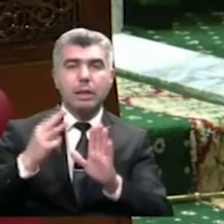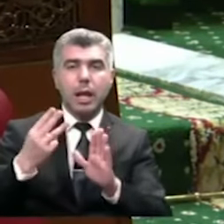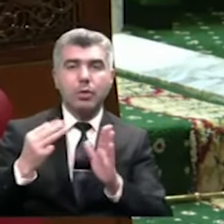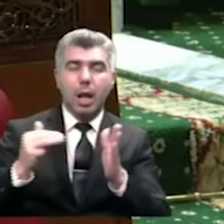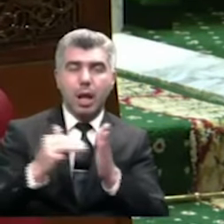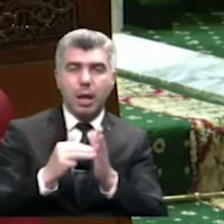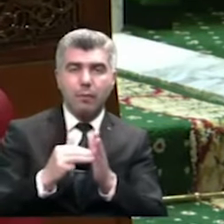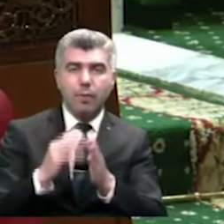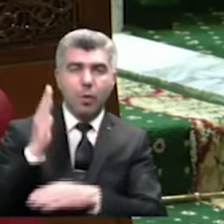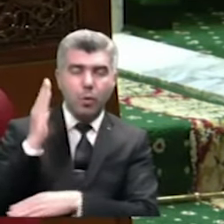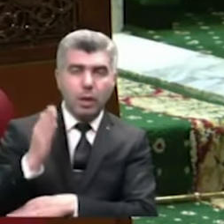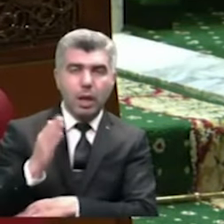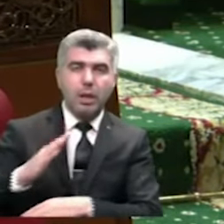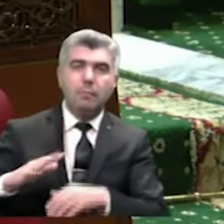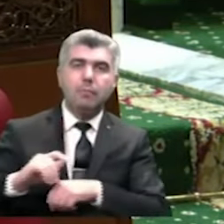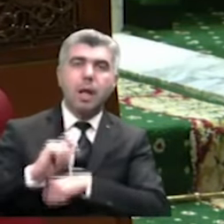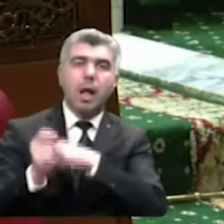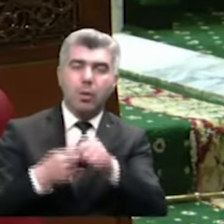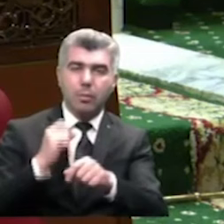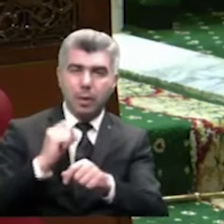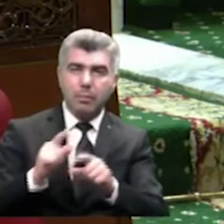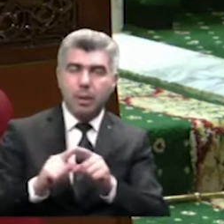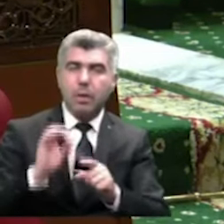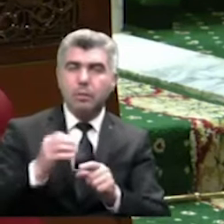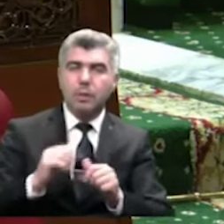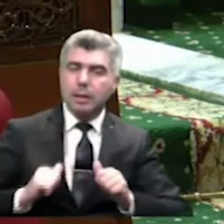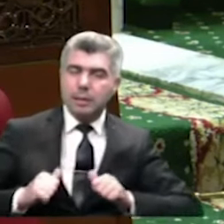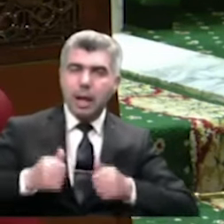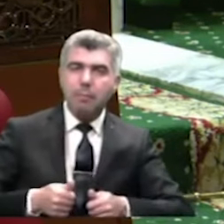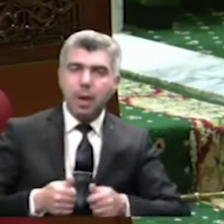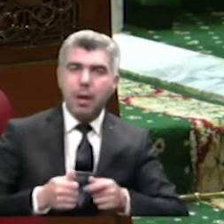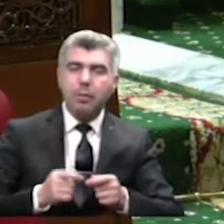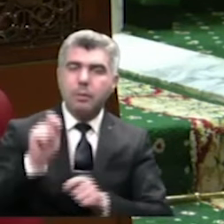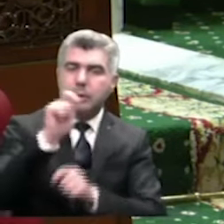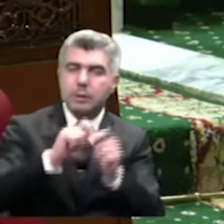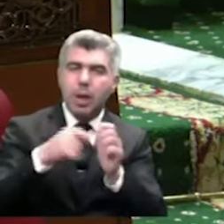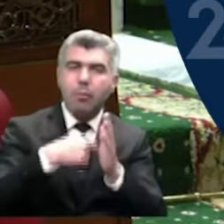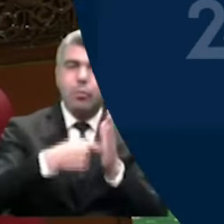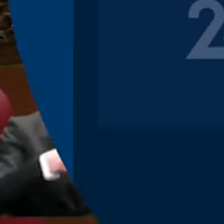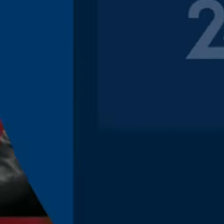بالمجال شبه حضاري قابلة للتعبئة من أجل إنجاز المشاريع الاستثمارية المباشرة.